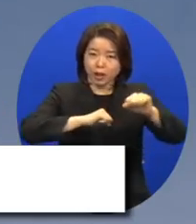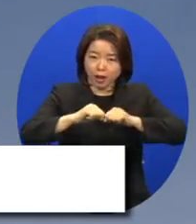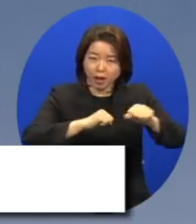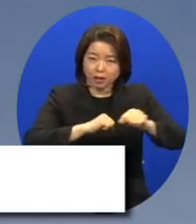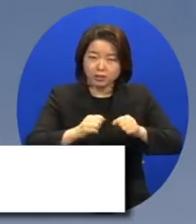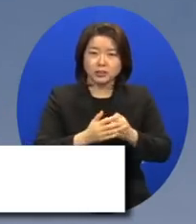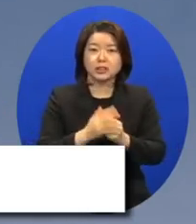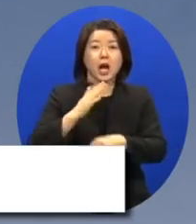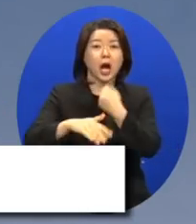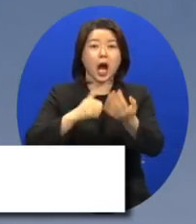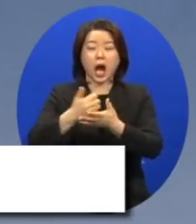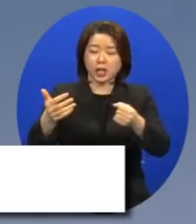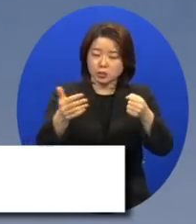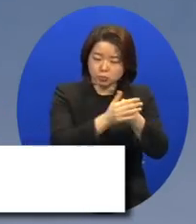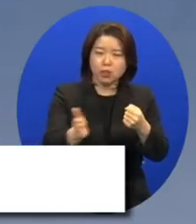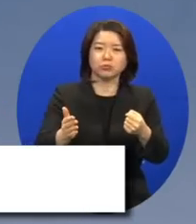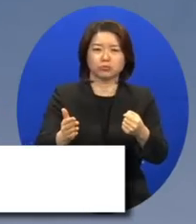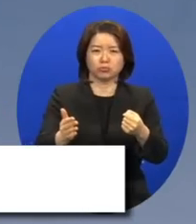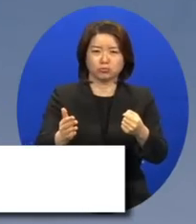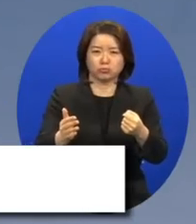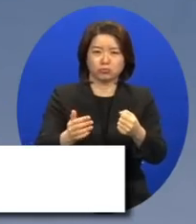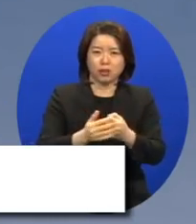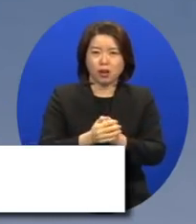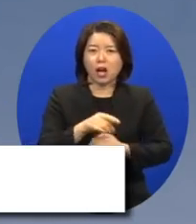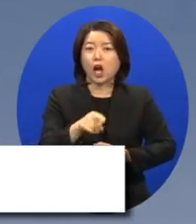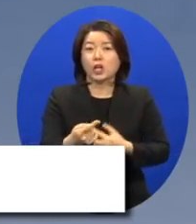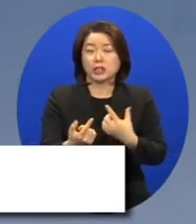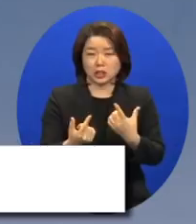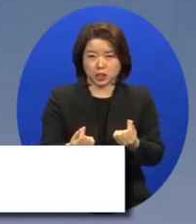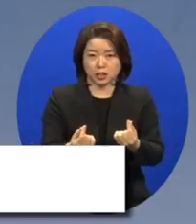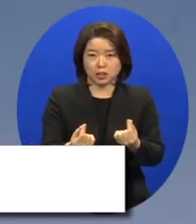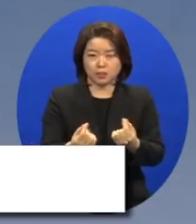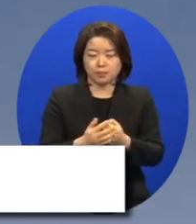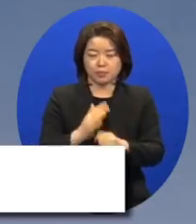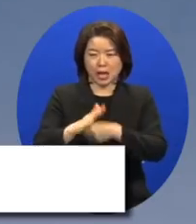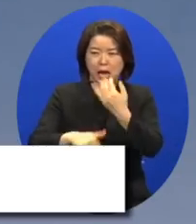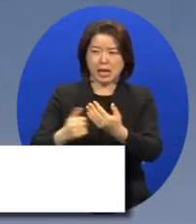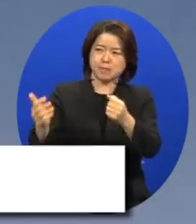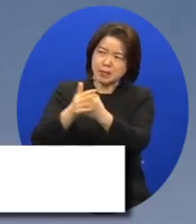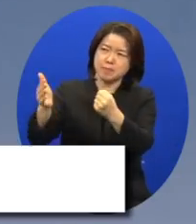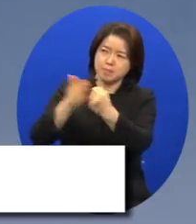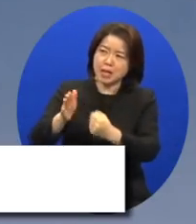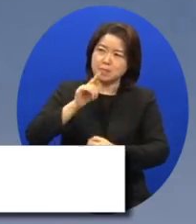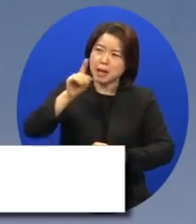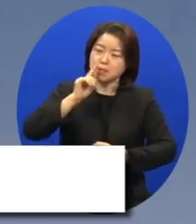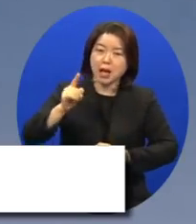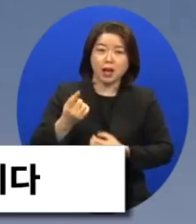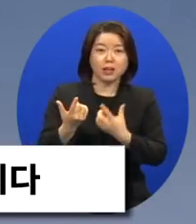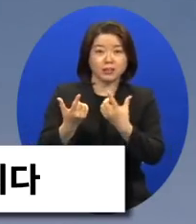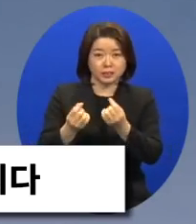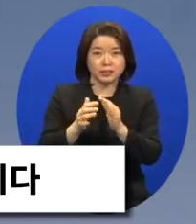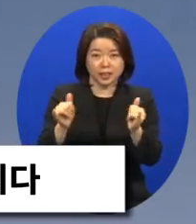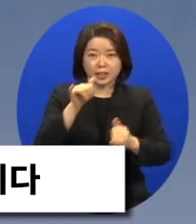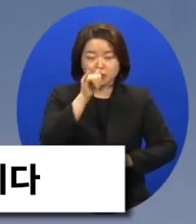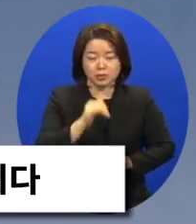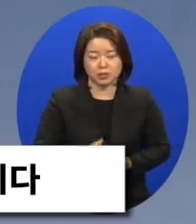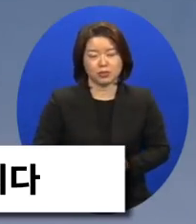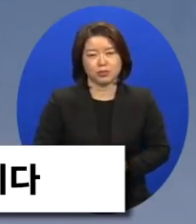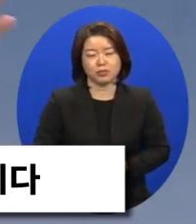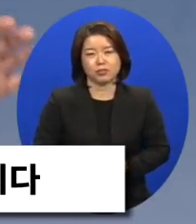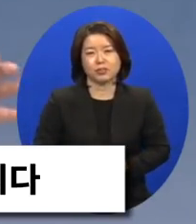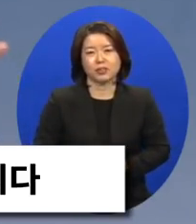하나님 때문이라고 그렇게 하나님 탓을 하는 사람들도 있습니다 여러분